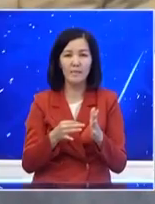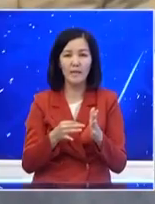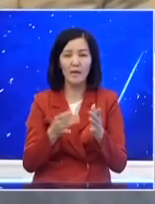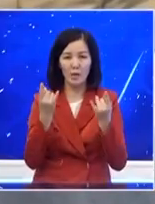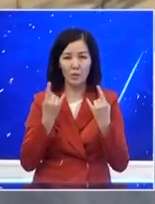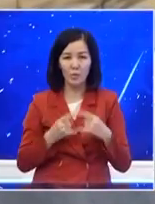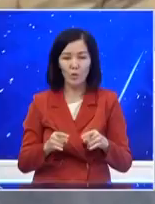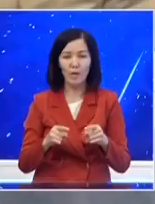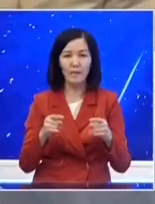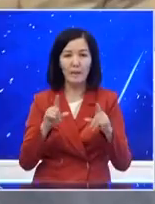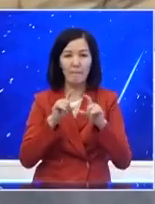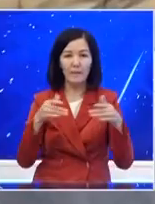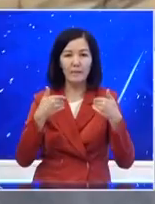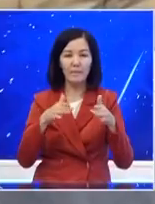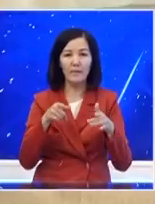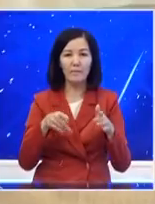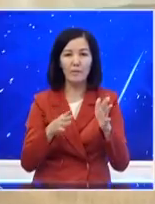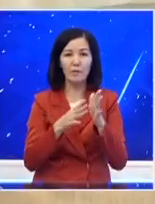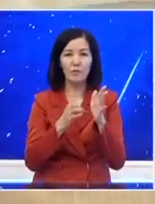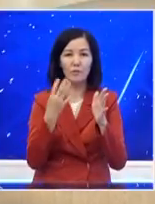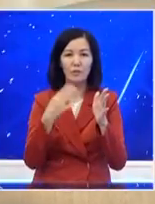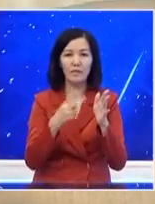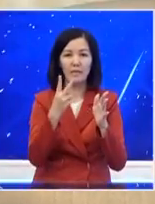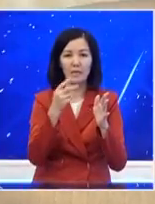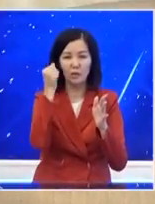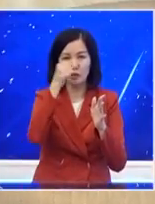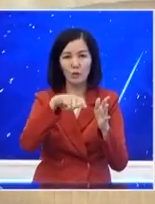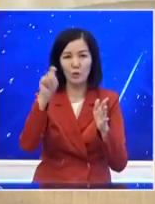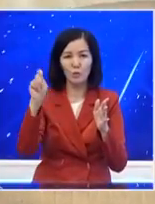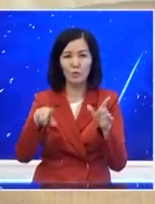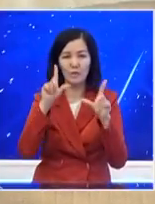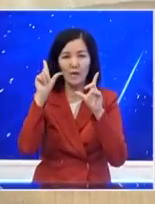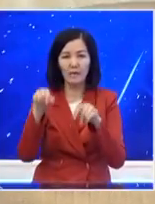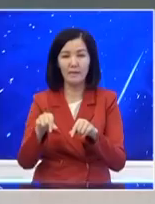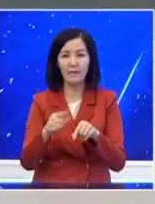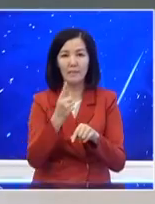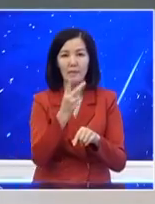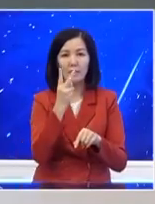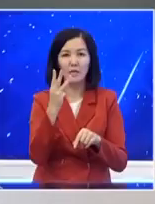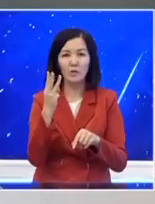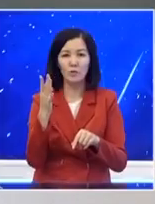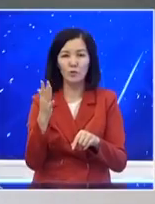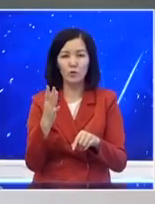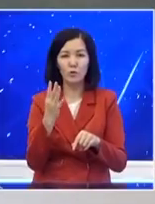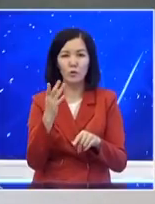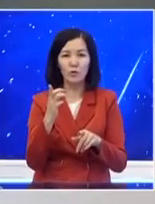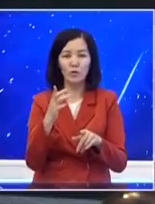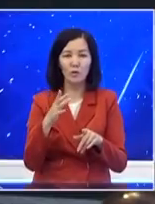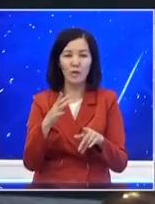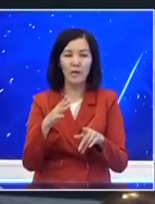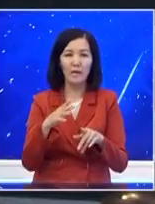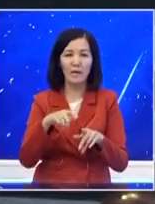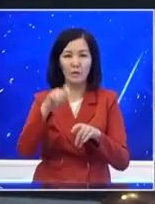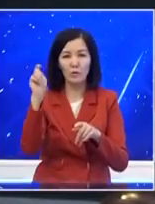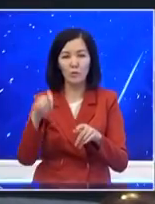туған. Мектеп бітіріп, 1942 жылы соғысқа аттанды. Бірінші, екінші Беларусь, үшінші Балтық бойы майдандарына